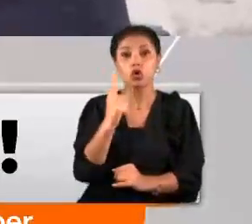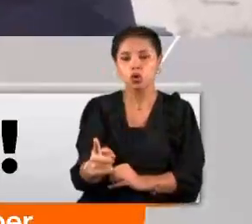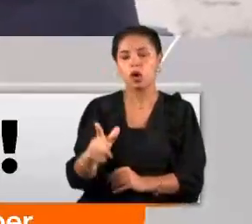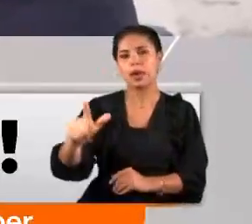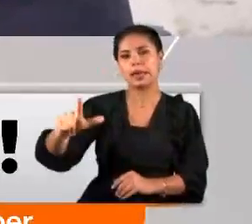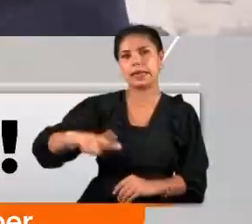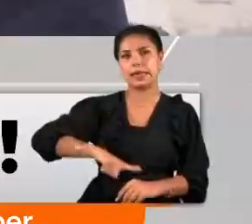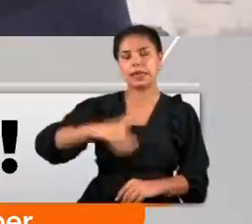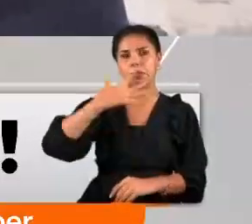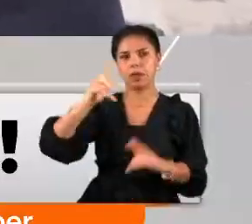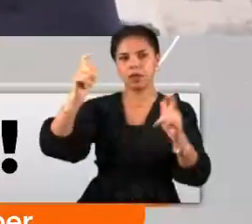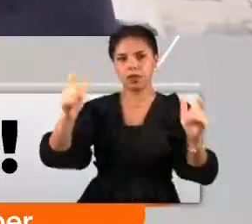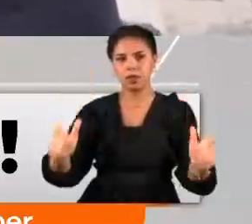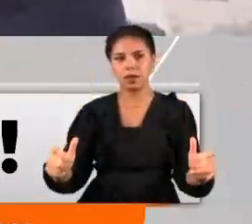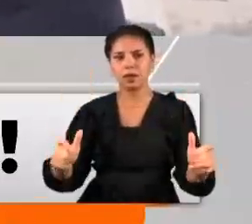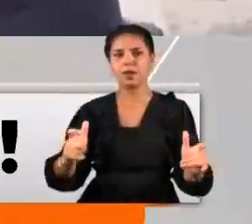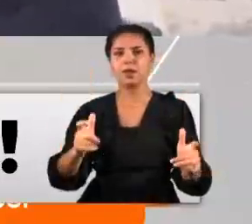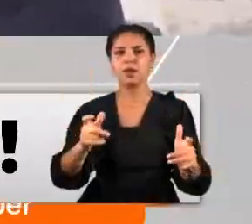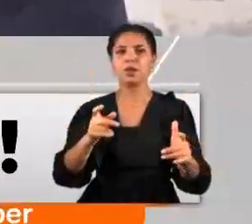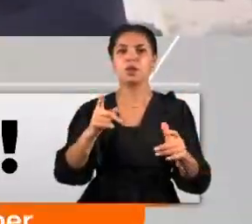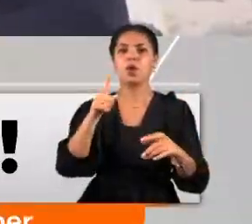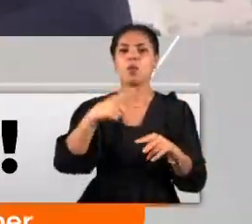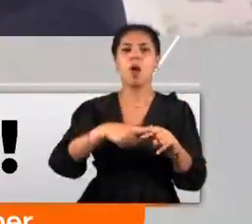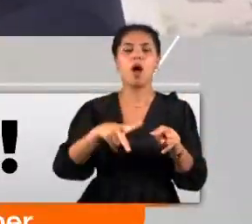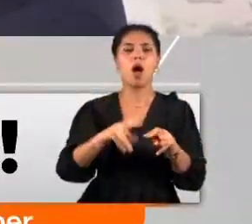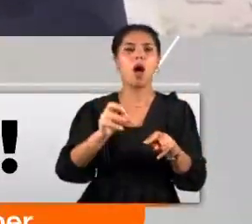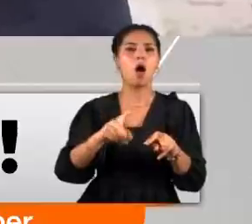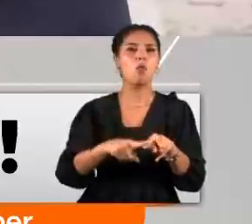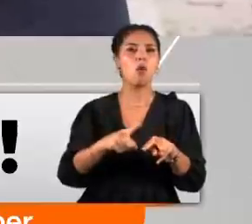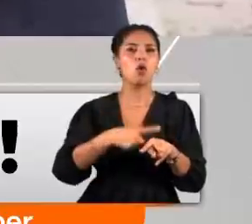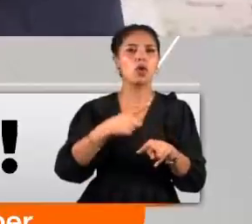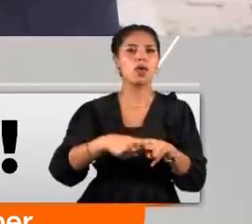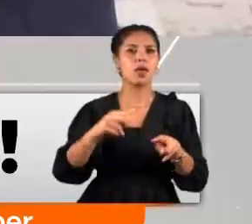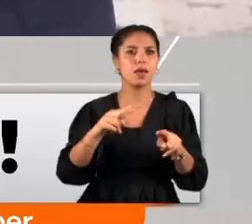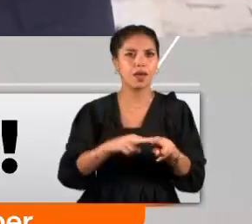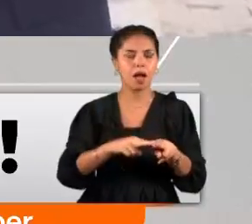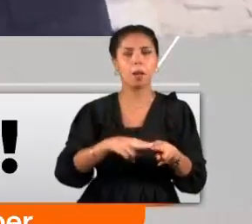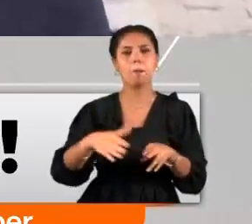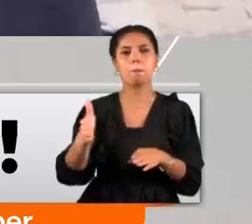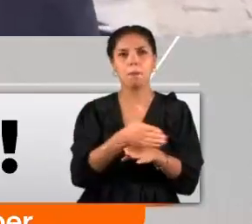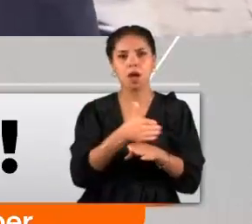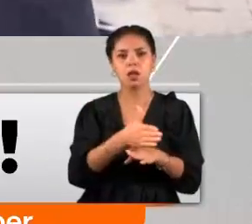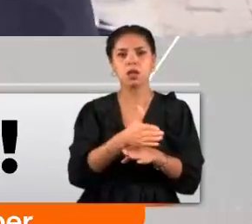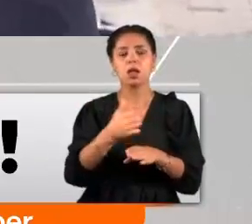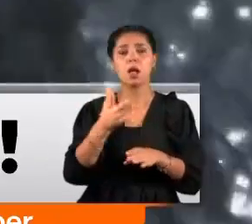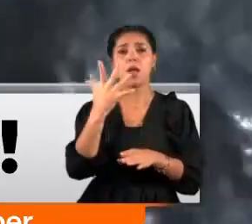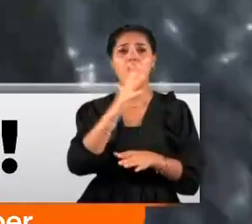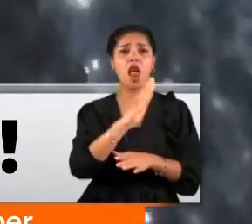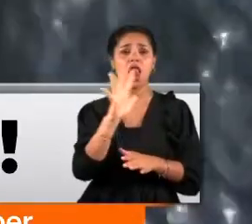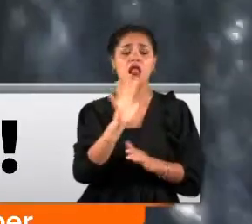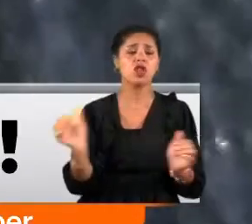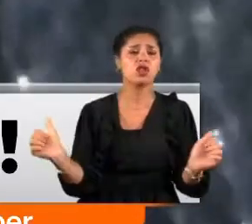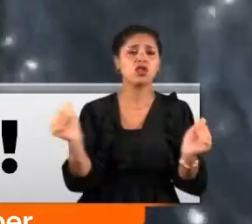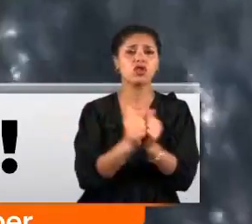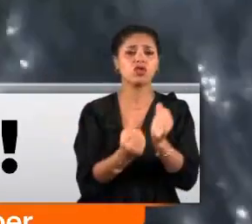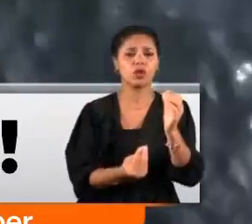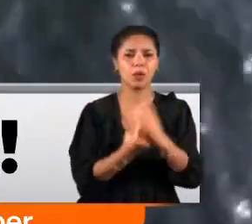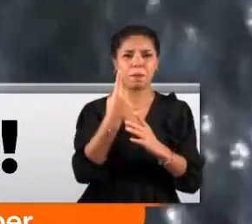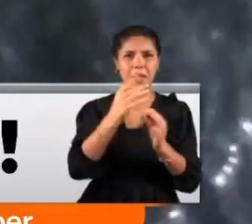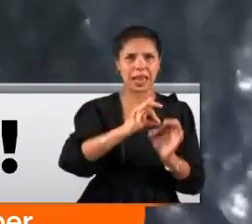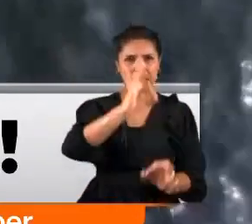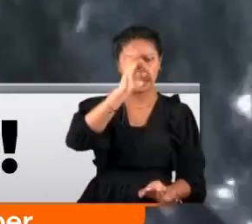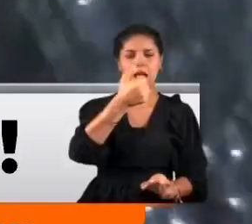İzmir Körfezi'nde olması gereken amonyak miktarı normalin 50 kat üzerinde çıktı. Normalde litrede